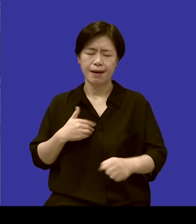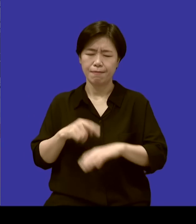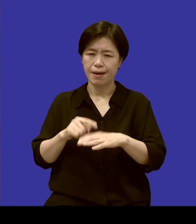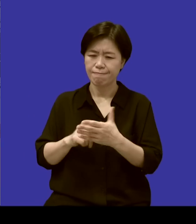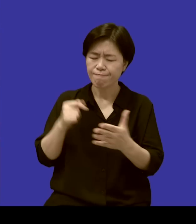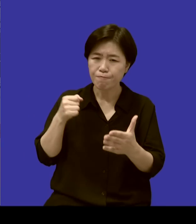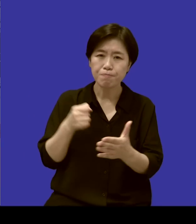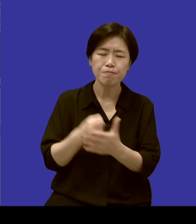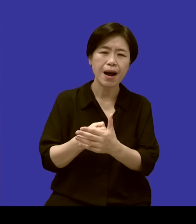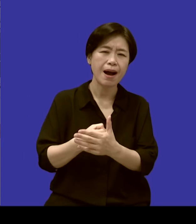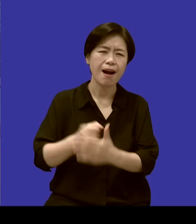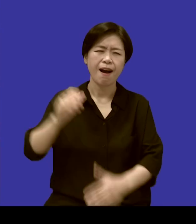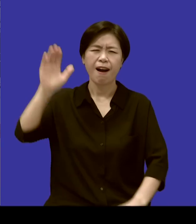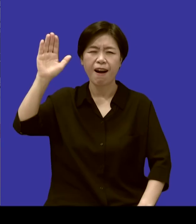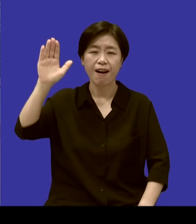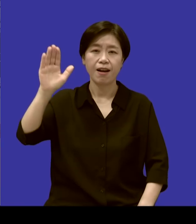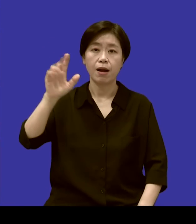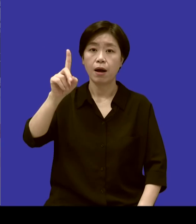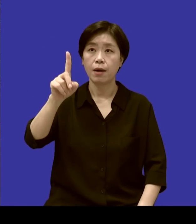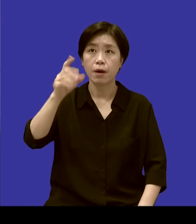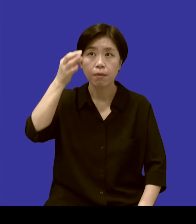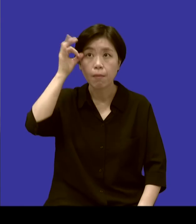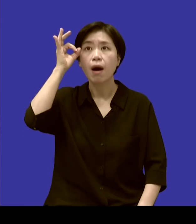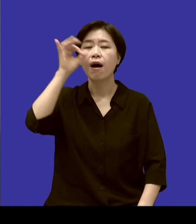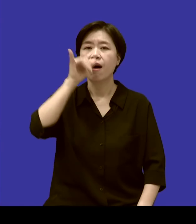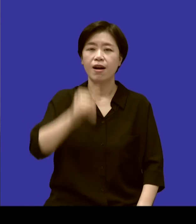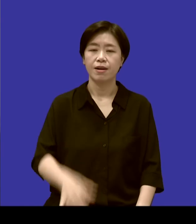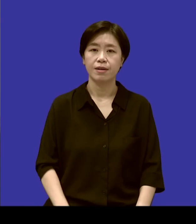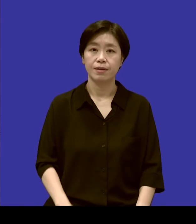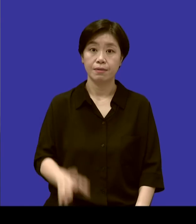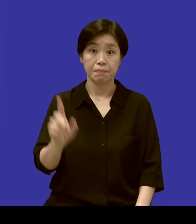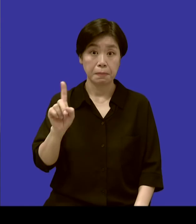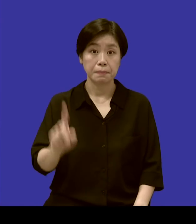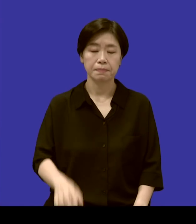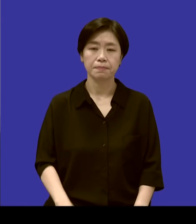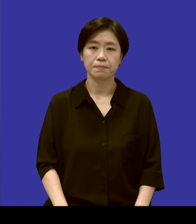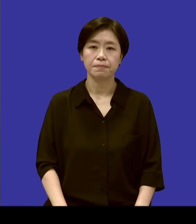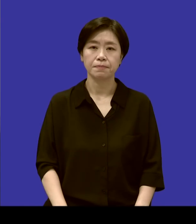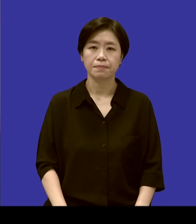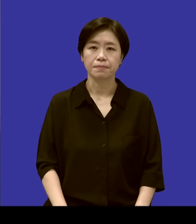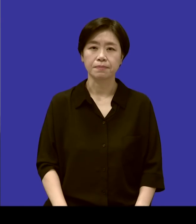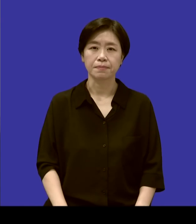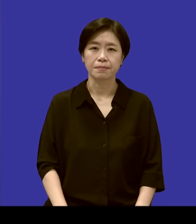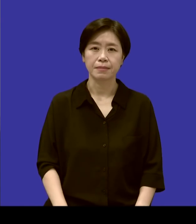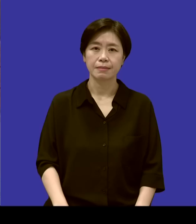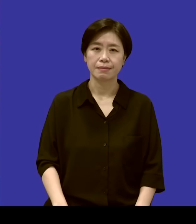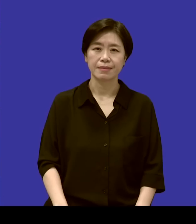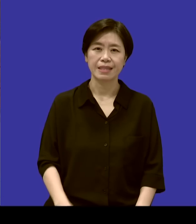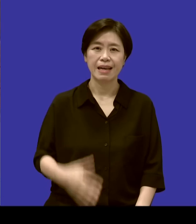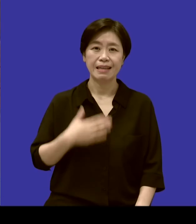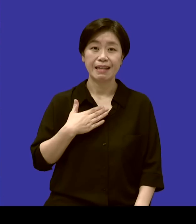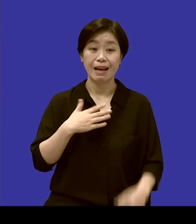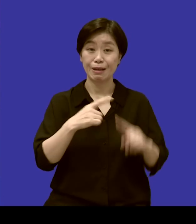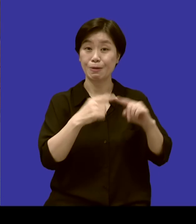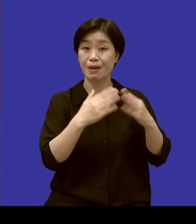하시네요. 은혜 잘 받으시니까. 결심을 잘 하시는군요. 결심 잘하세요. 그래서 네. 그 주변에서 권사님들이 팔랑개비 또 온다.